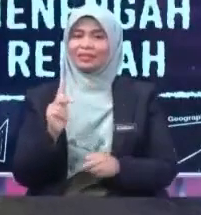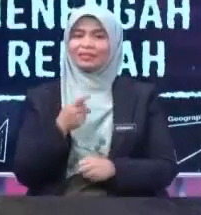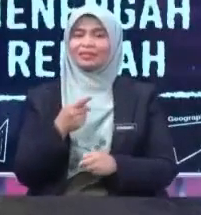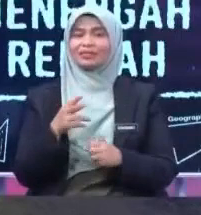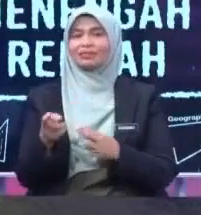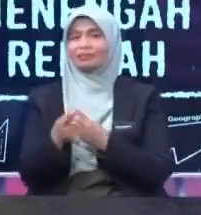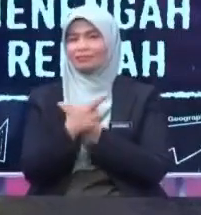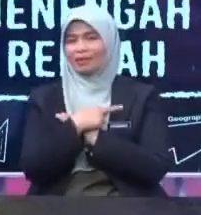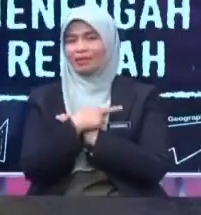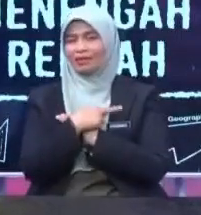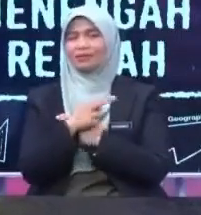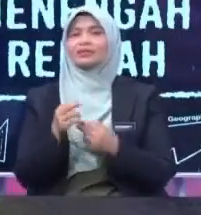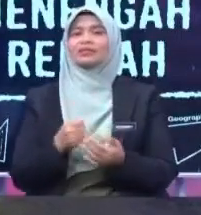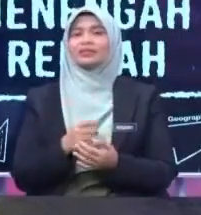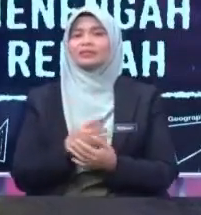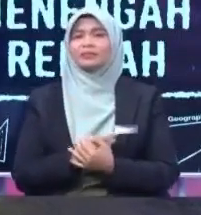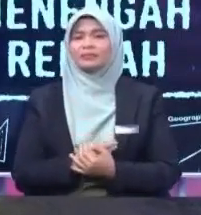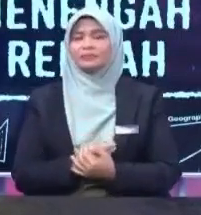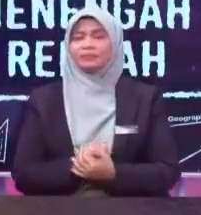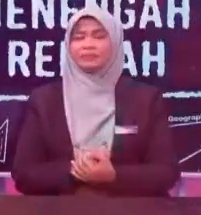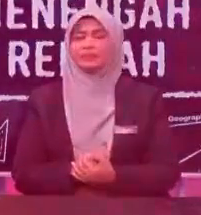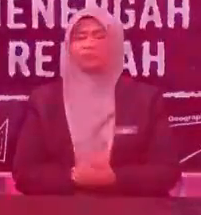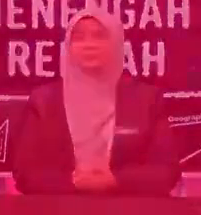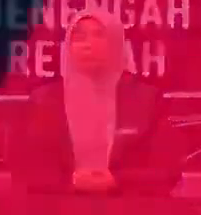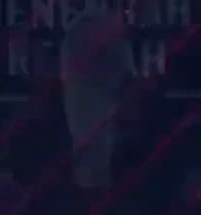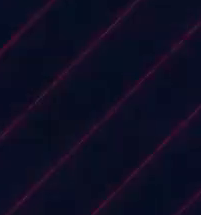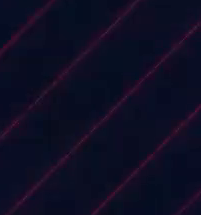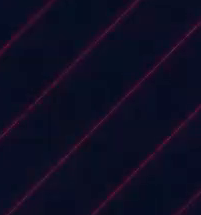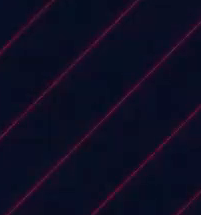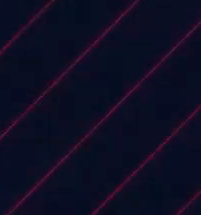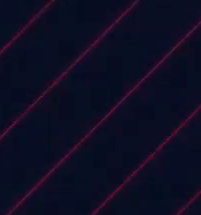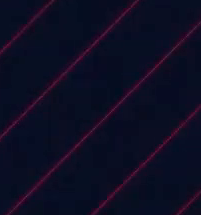mana-mana, kembali selepas ini di Dek TV KPM.